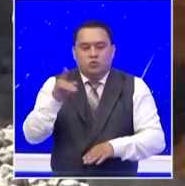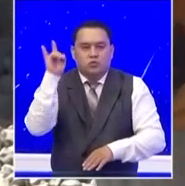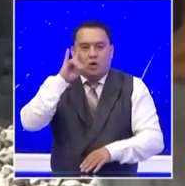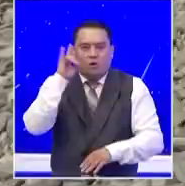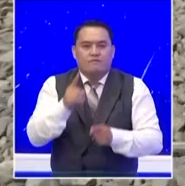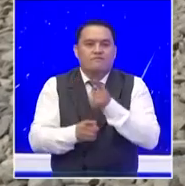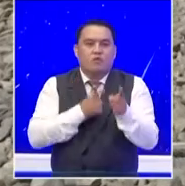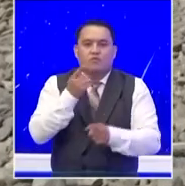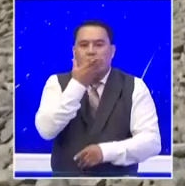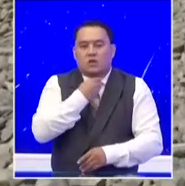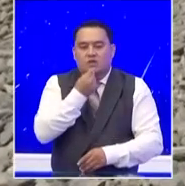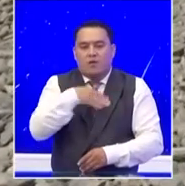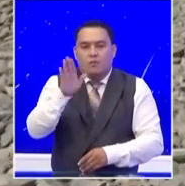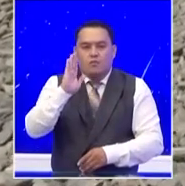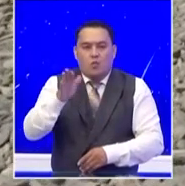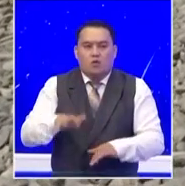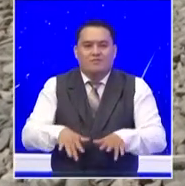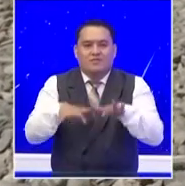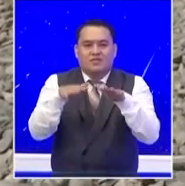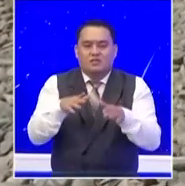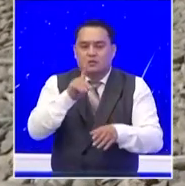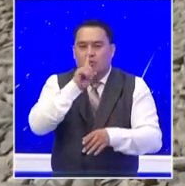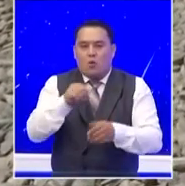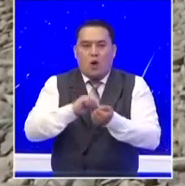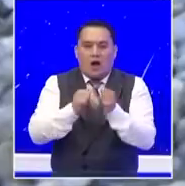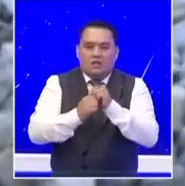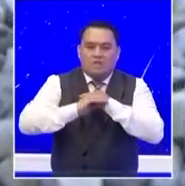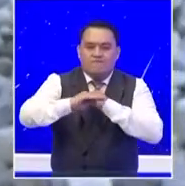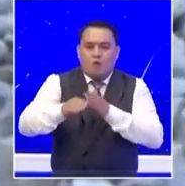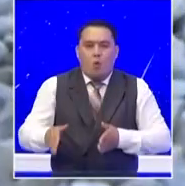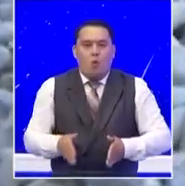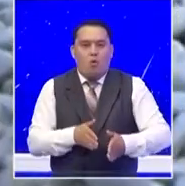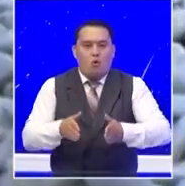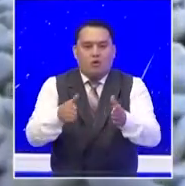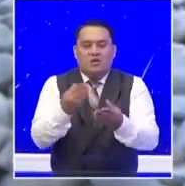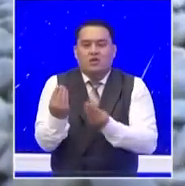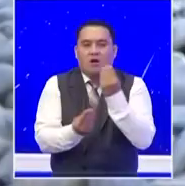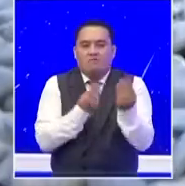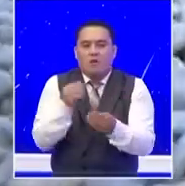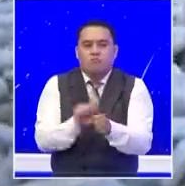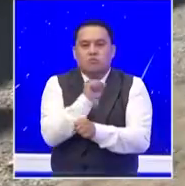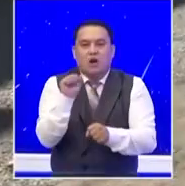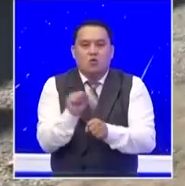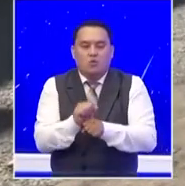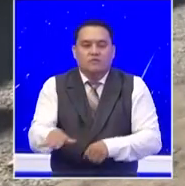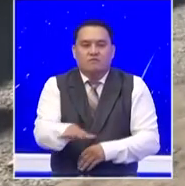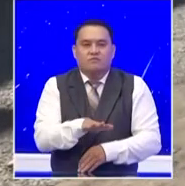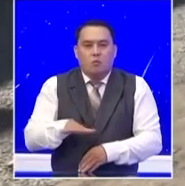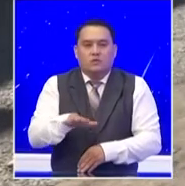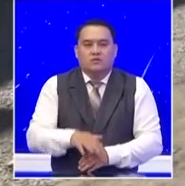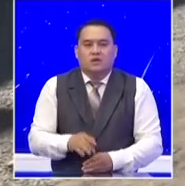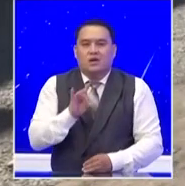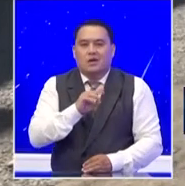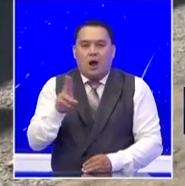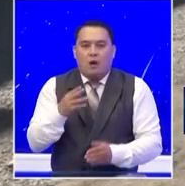в обновленном виде. Вместо пыльных придомовых площадок – асфальтированные дорожки и тротуары, игровые и парковочные зоны. С республиканского бюджета